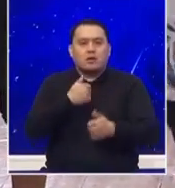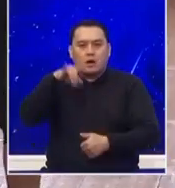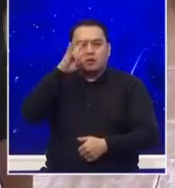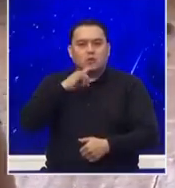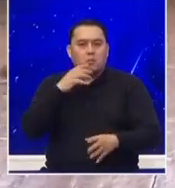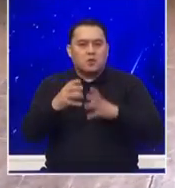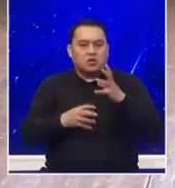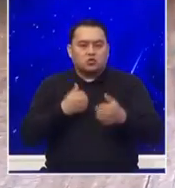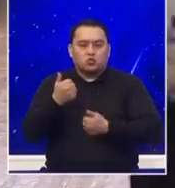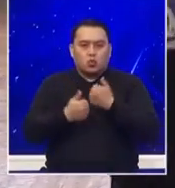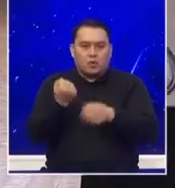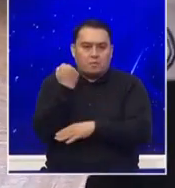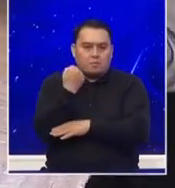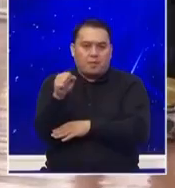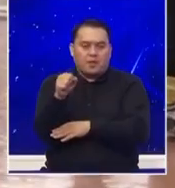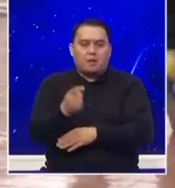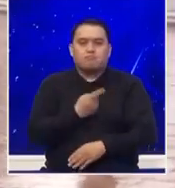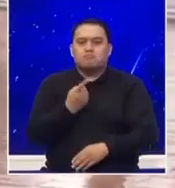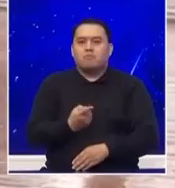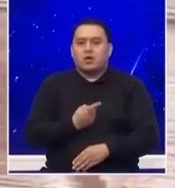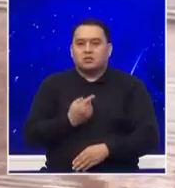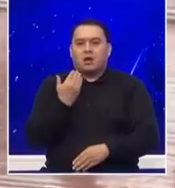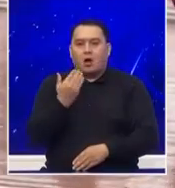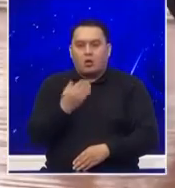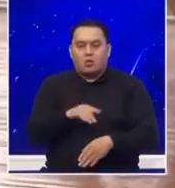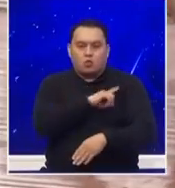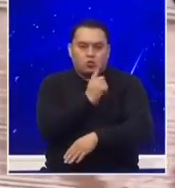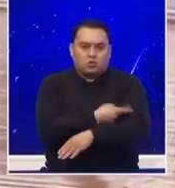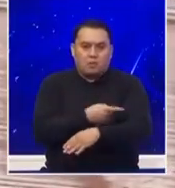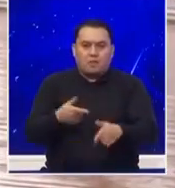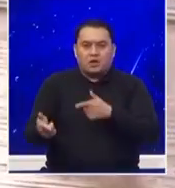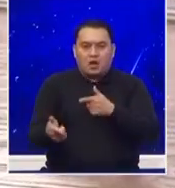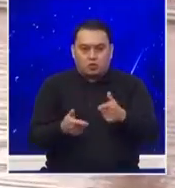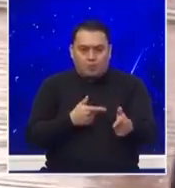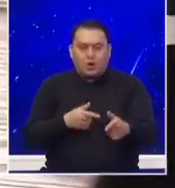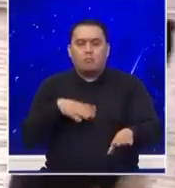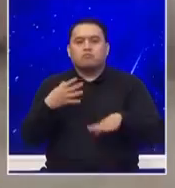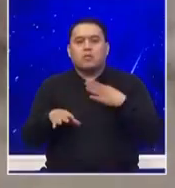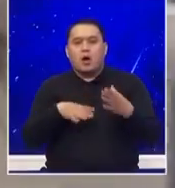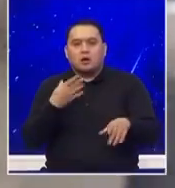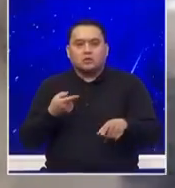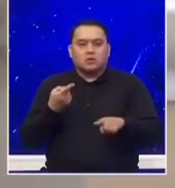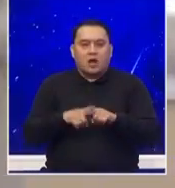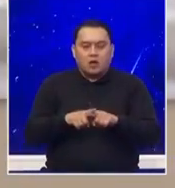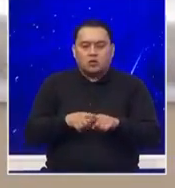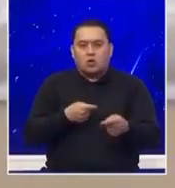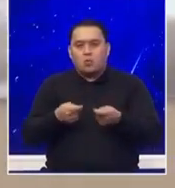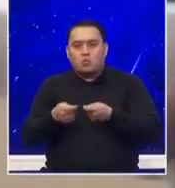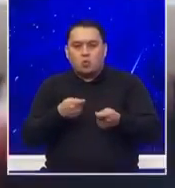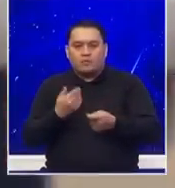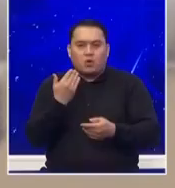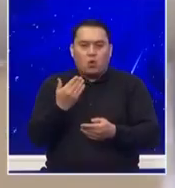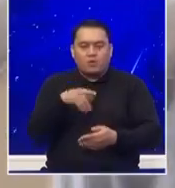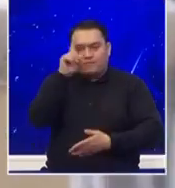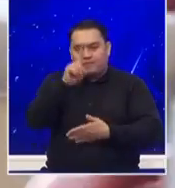и международных турниров. Сейчас мастера кожаных перчаток ведут усиленную подготовку, оттачивая мастерство и тактики ведения боя.